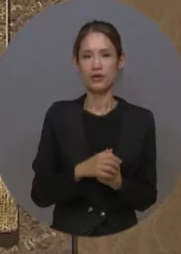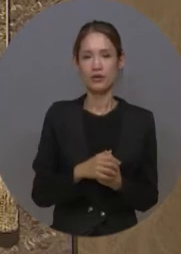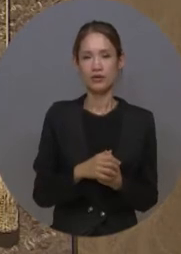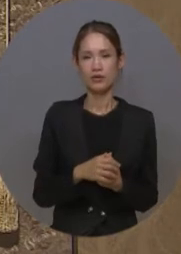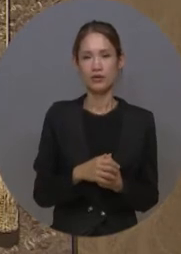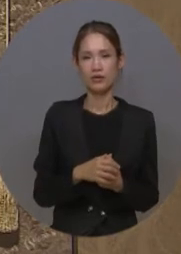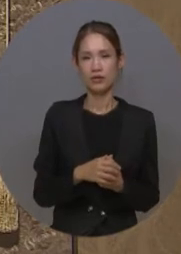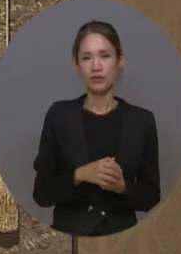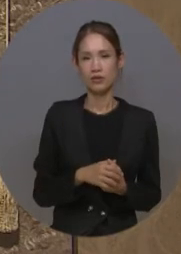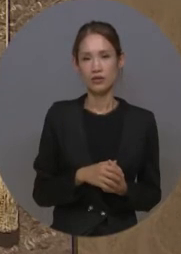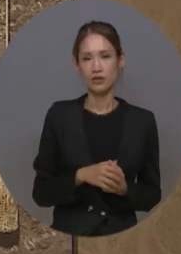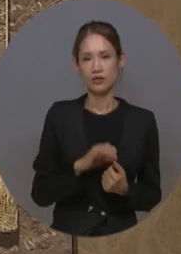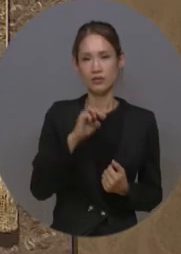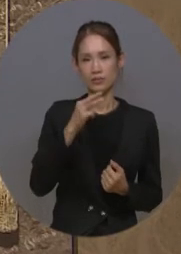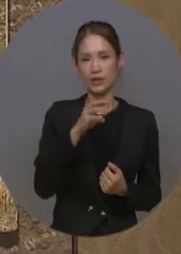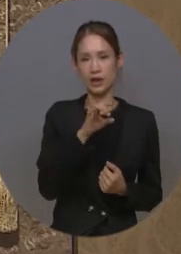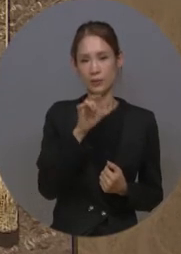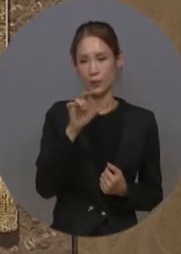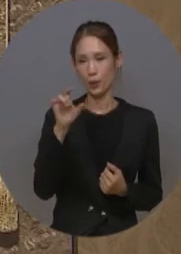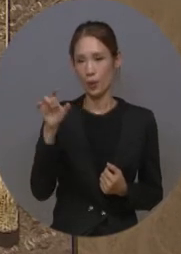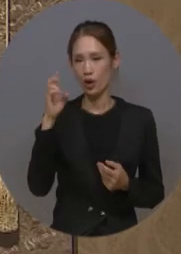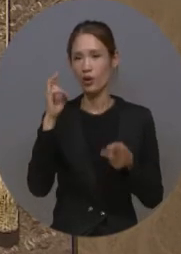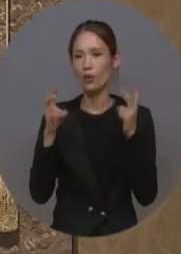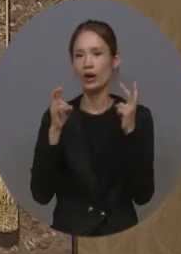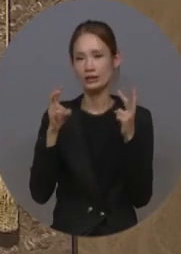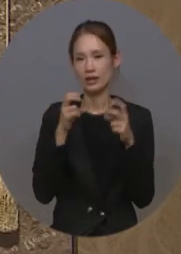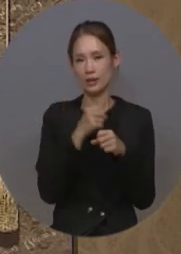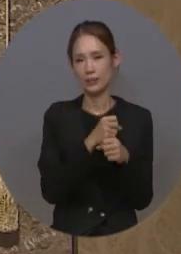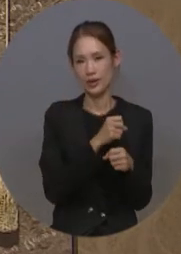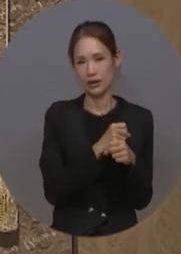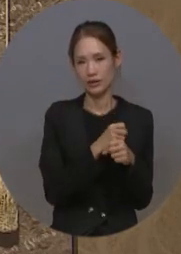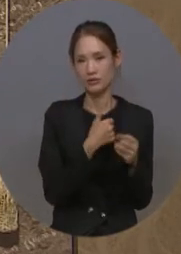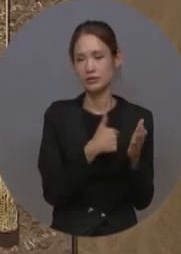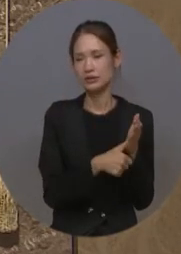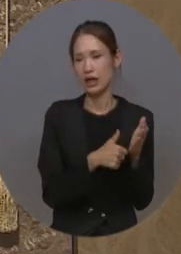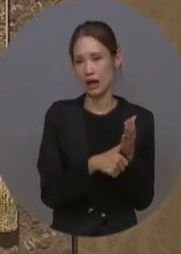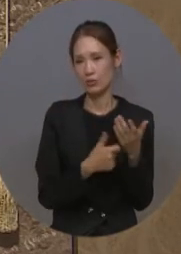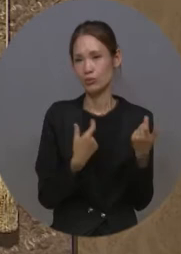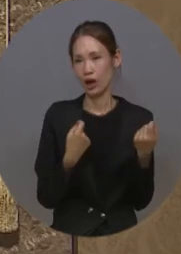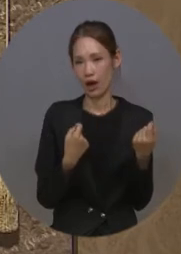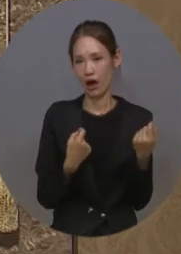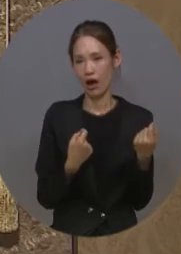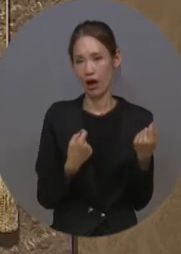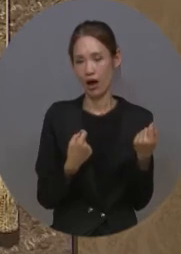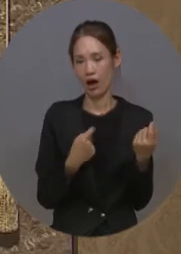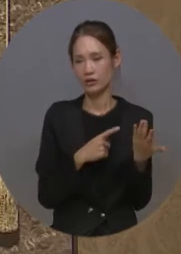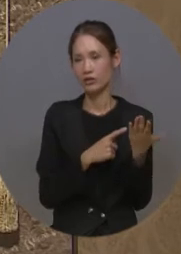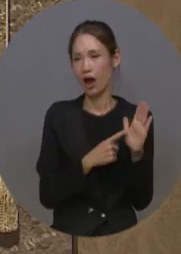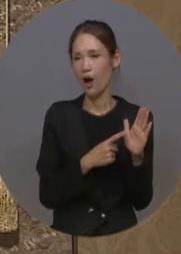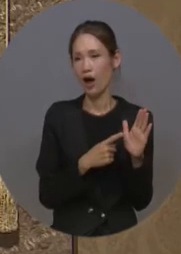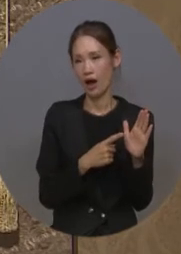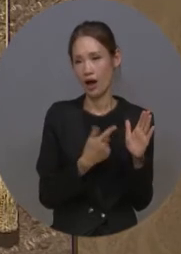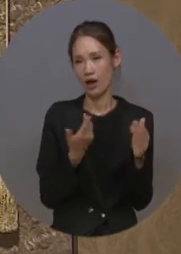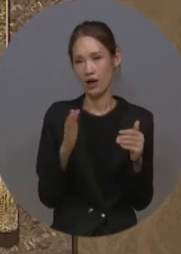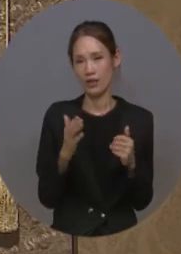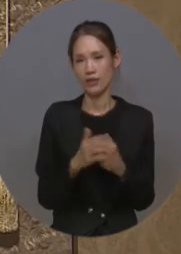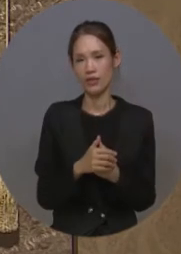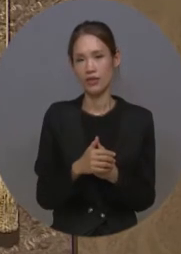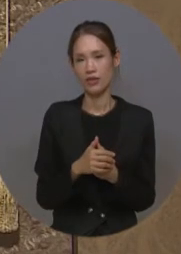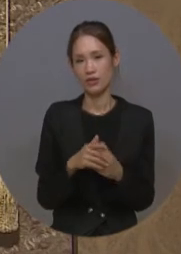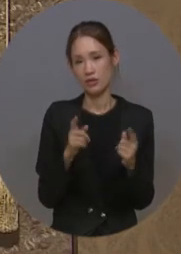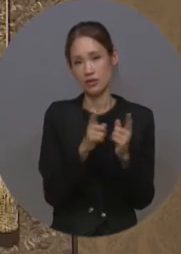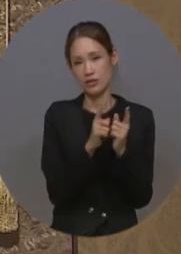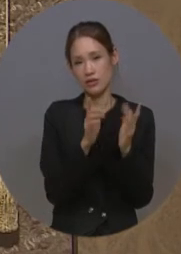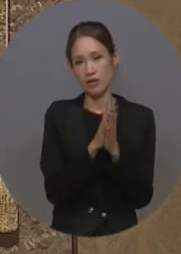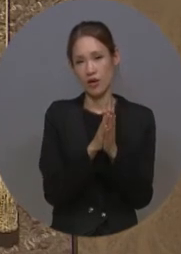근데 필땡땡이라는 회사에서 만든 제품이 그런 거라고 했는데